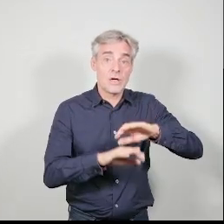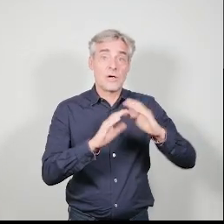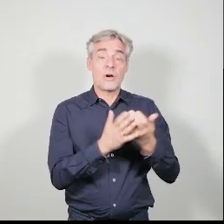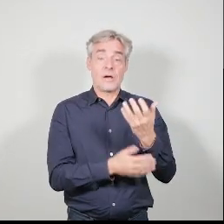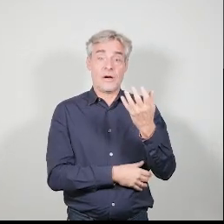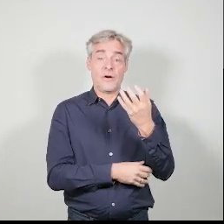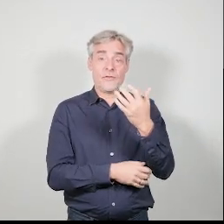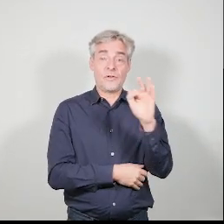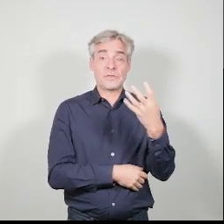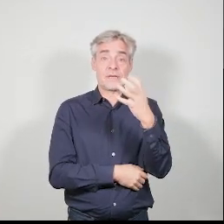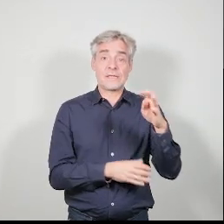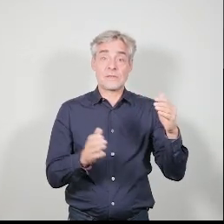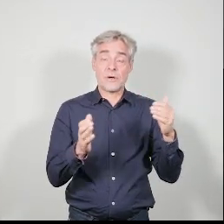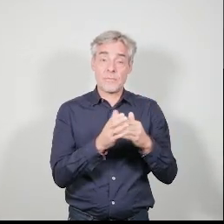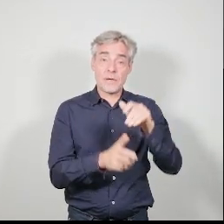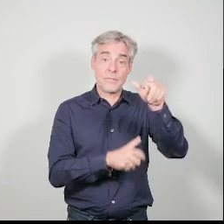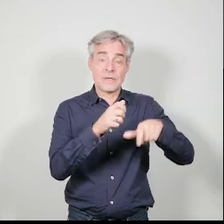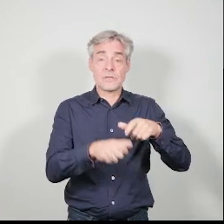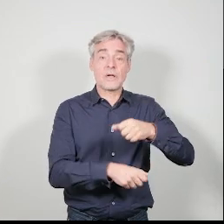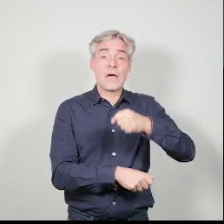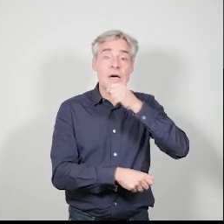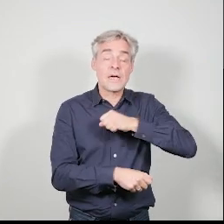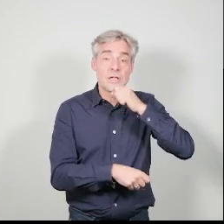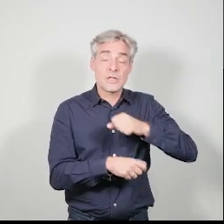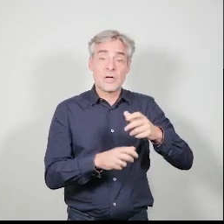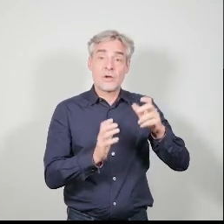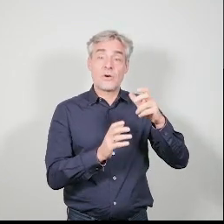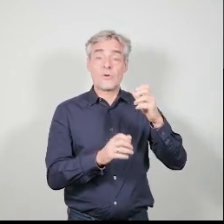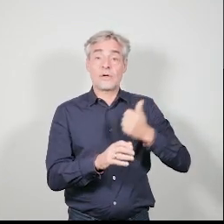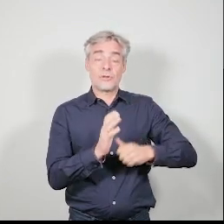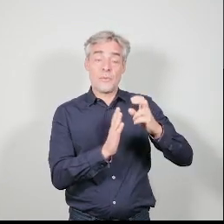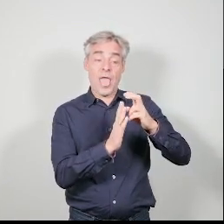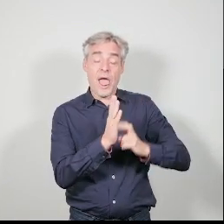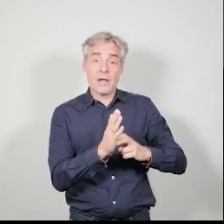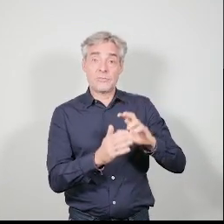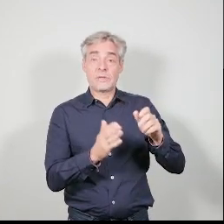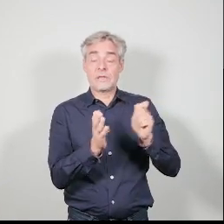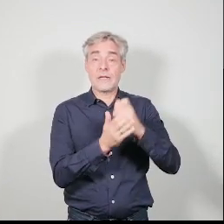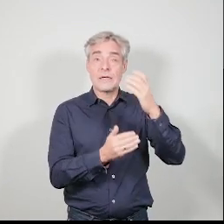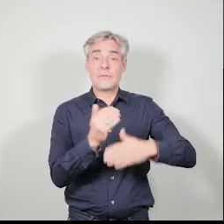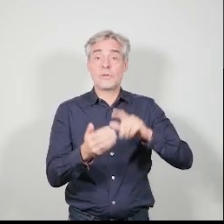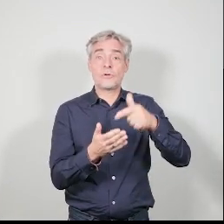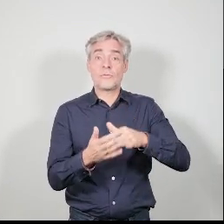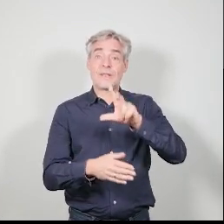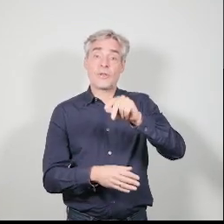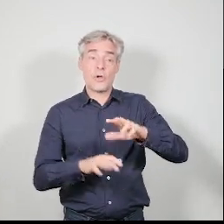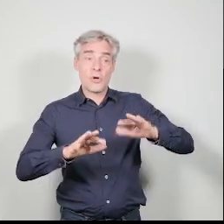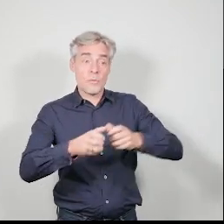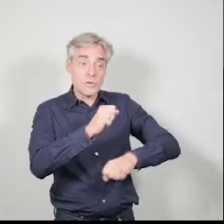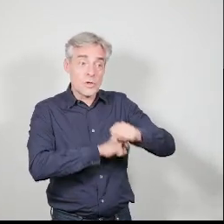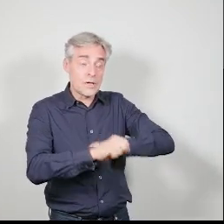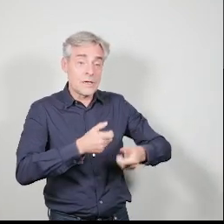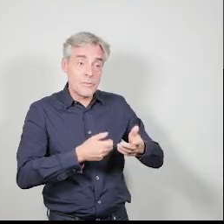perte d'autonomie en France supplémentaires à accompagner d'ici 2030. Comment nous nous organisons pour respecter leur choix de vie? Comment aussi on ouvre leur